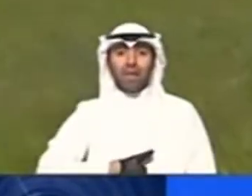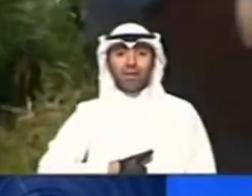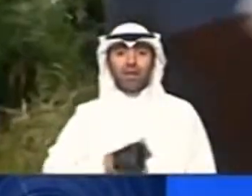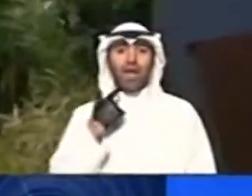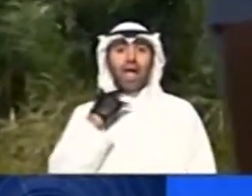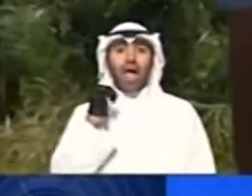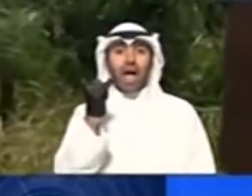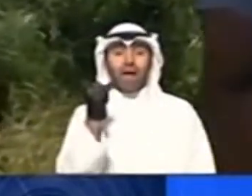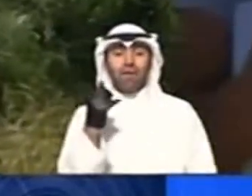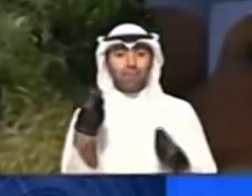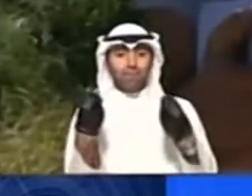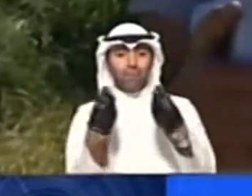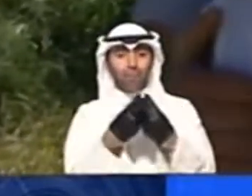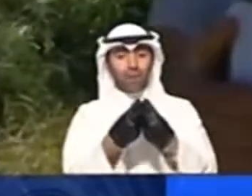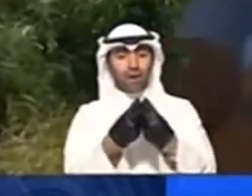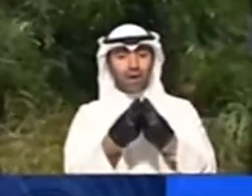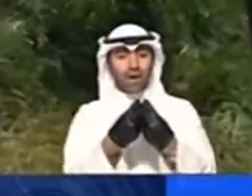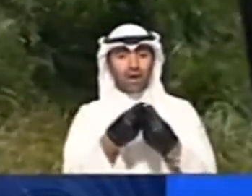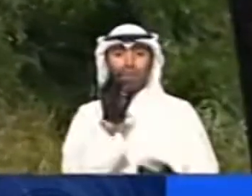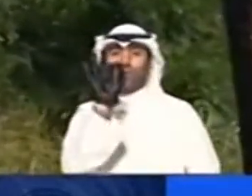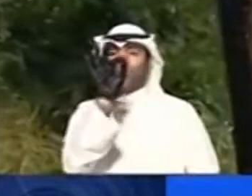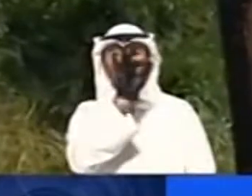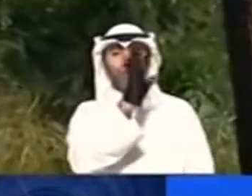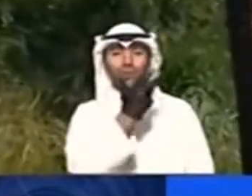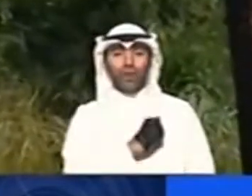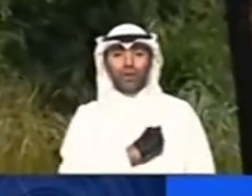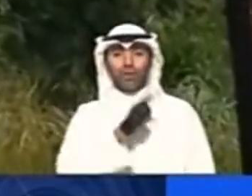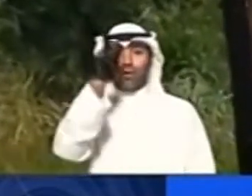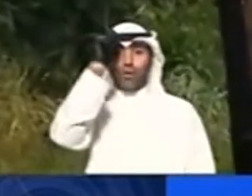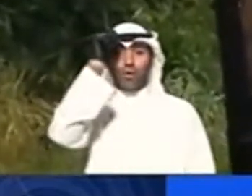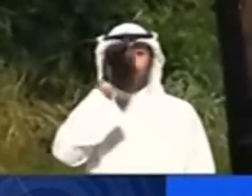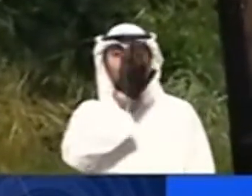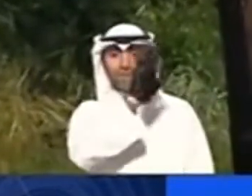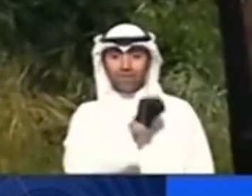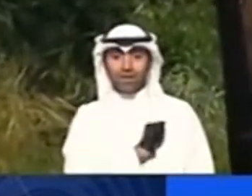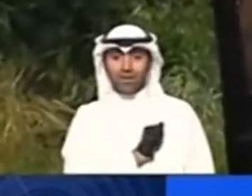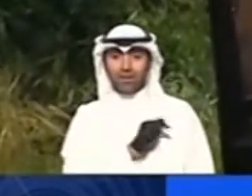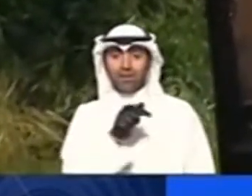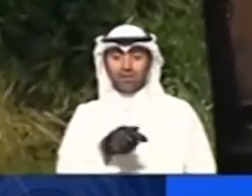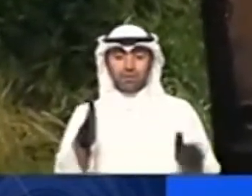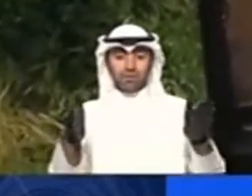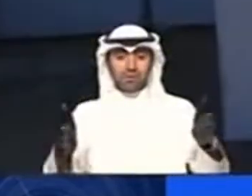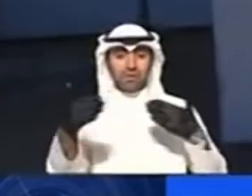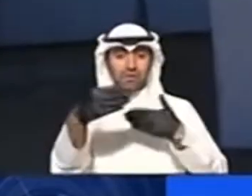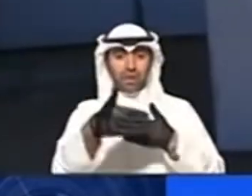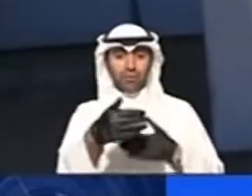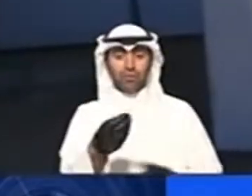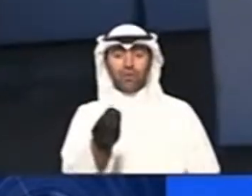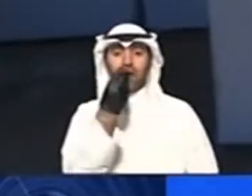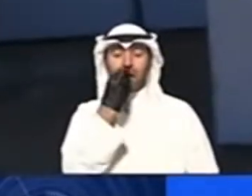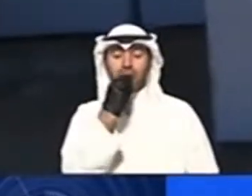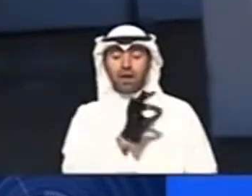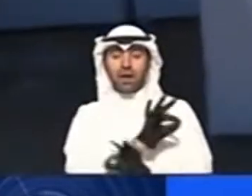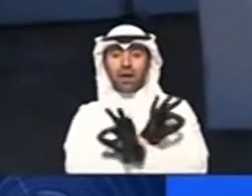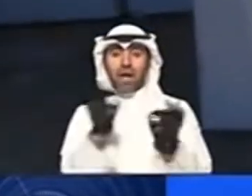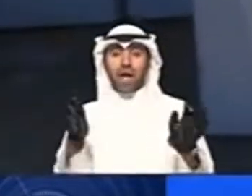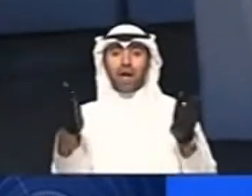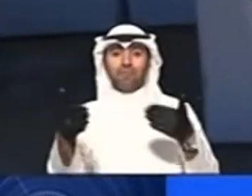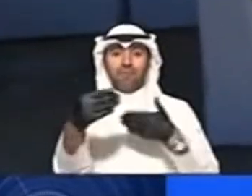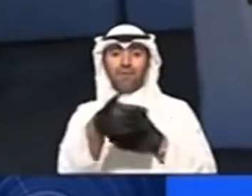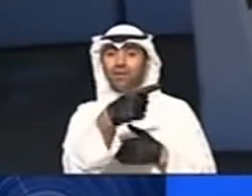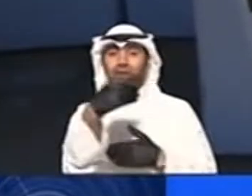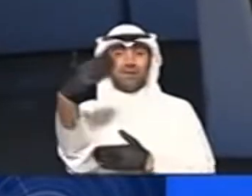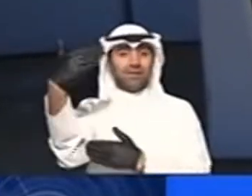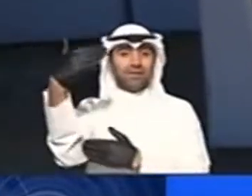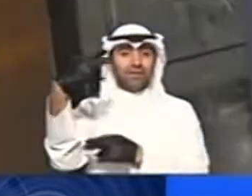المتواجدين بالأردن، وذلك ضمن حملة تنظمها الأمانة العامة للأوقاف وبإشراف مباشر من سفارة دولة